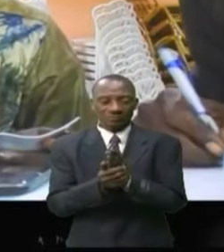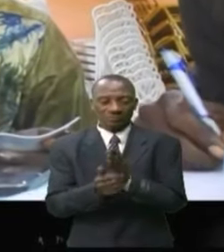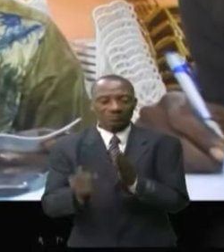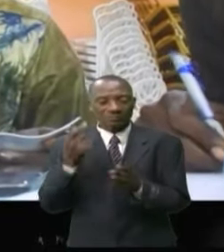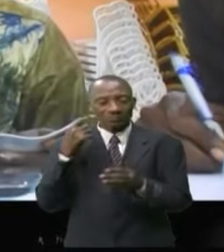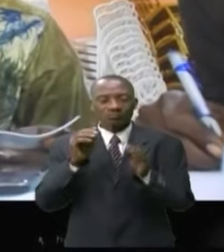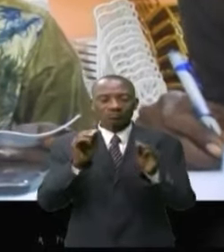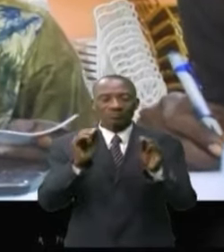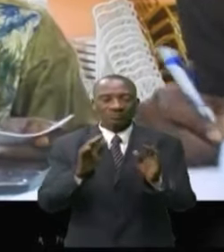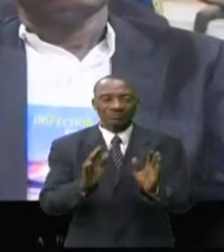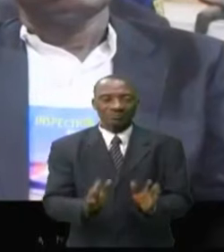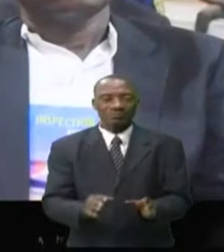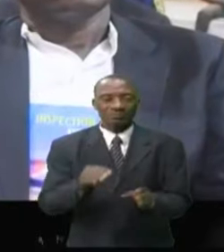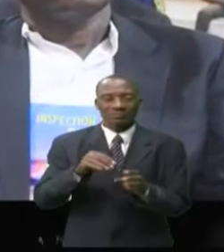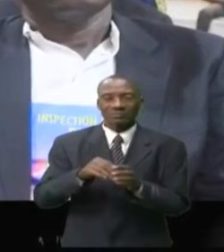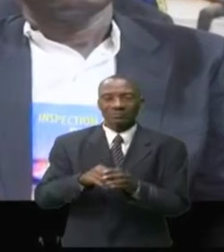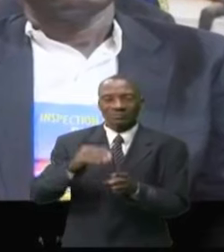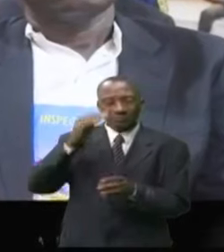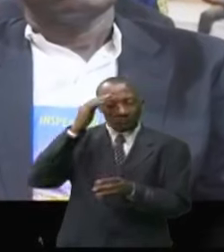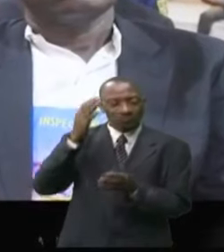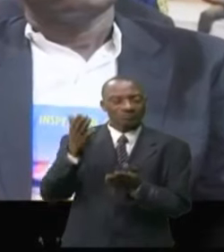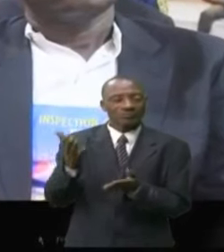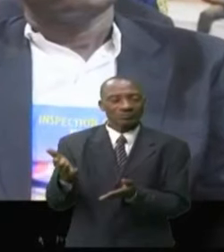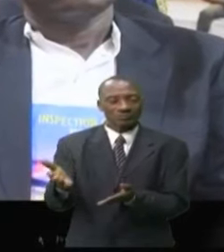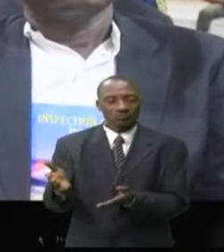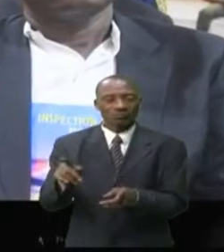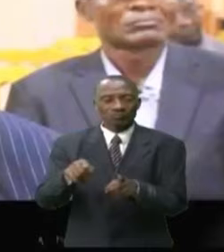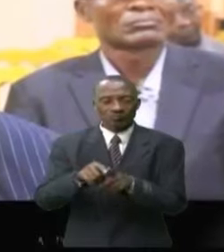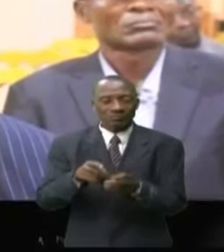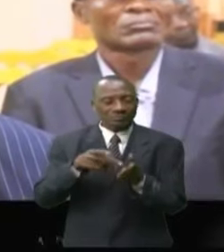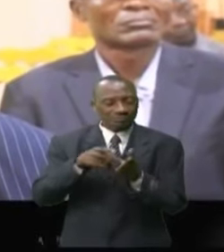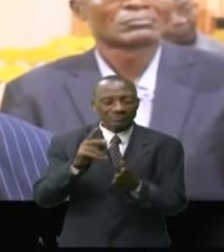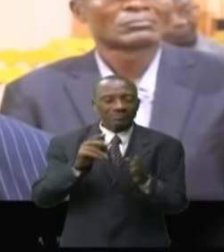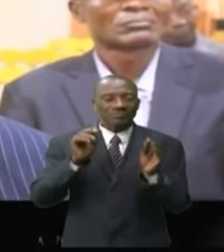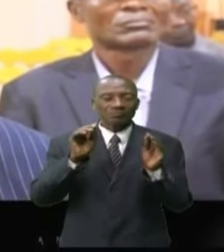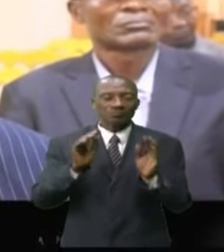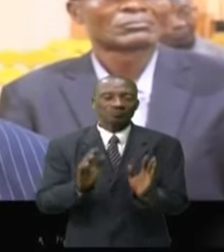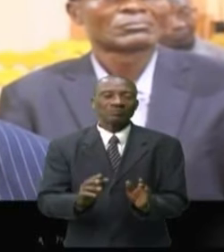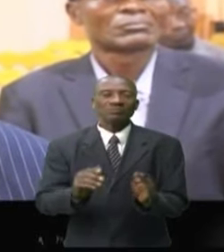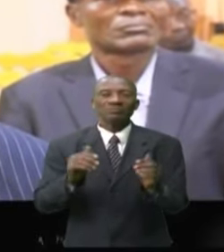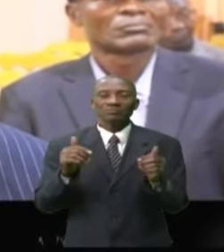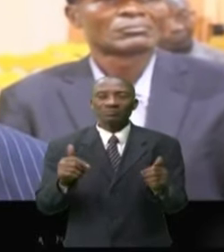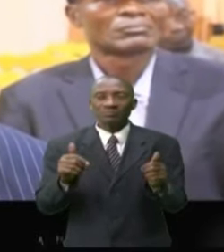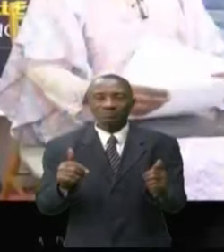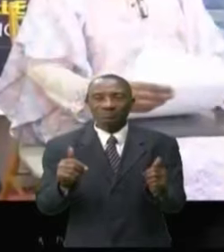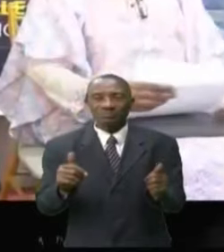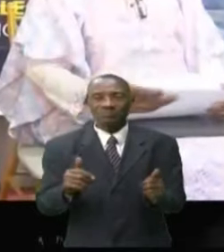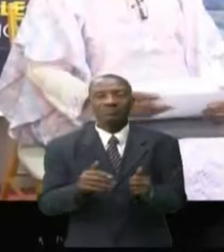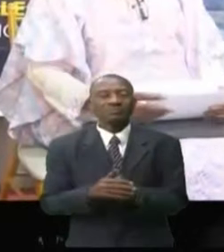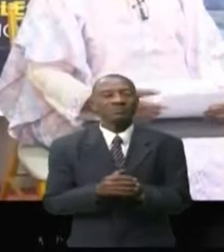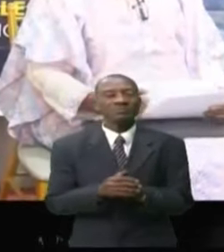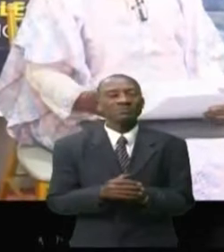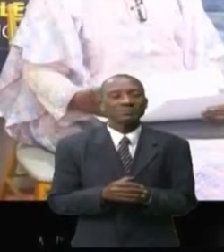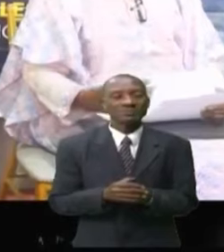solidarité l'amour du prochain et de favoriser la coopération entre enseignants et anciens élèves IPS